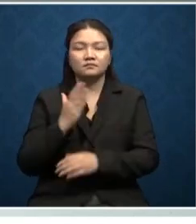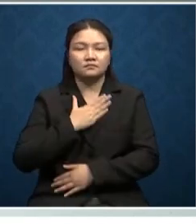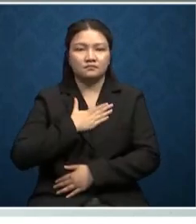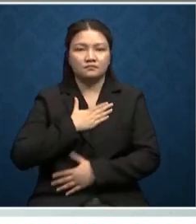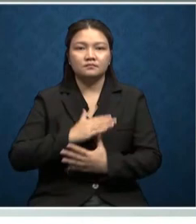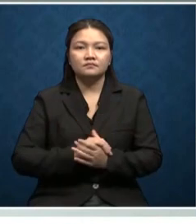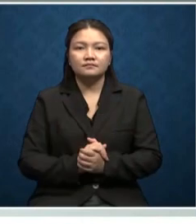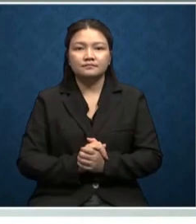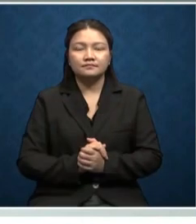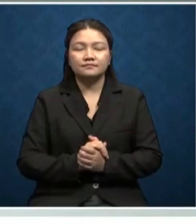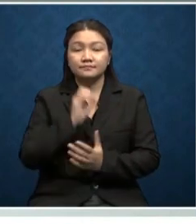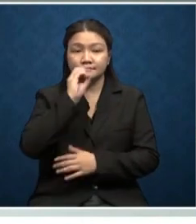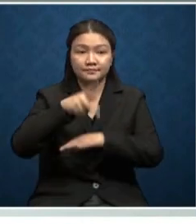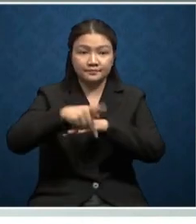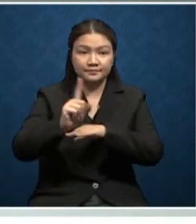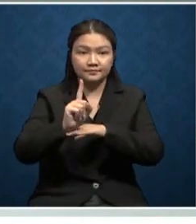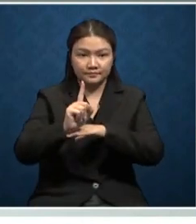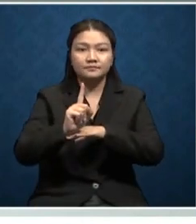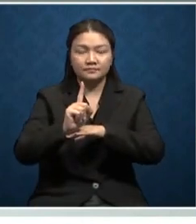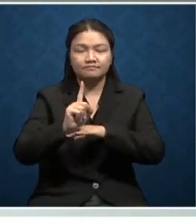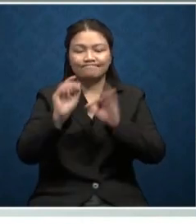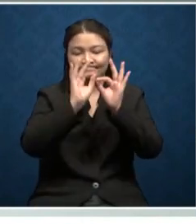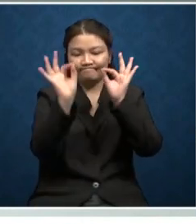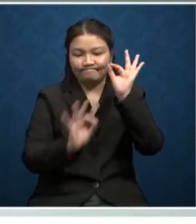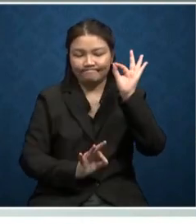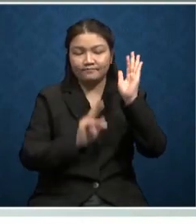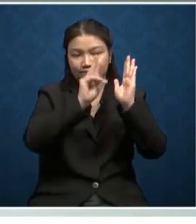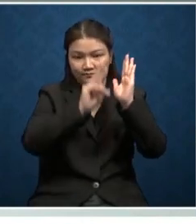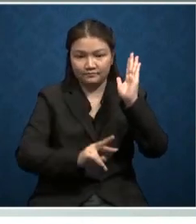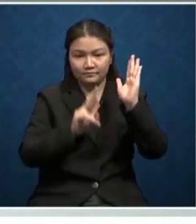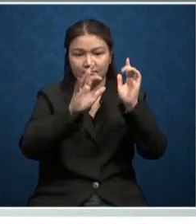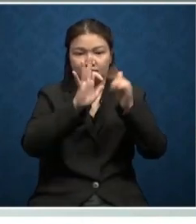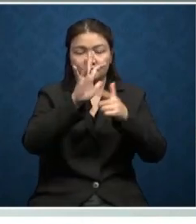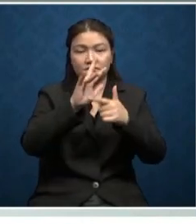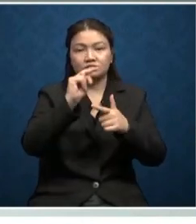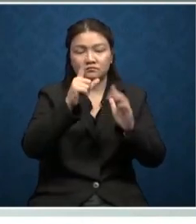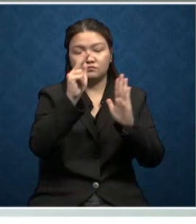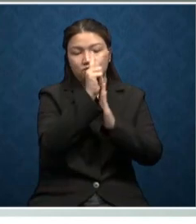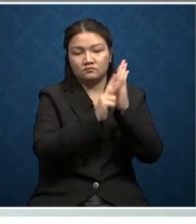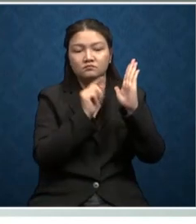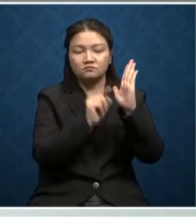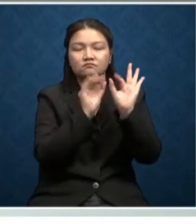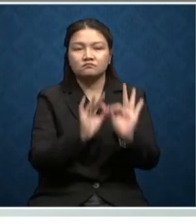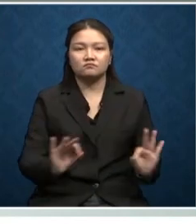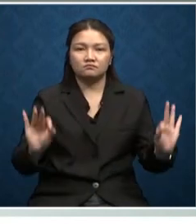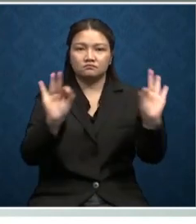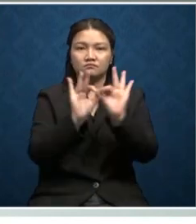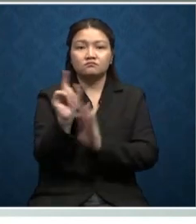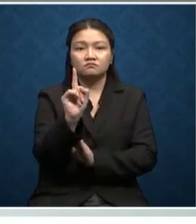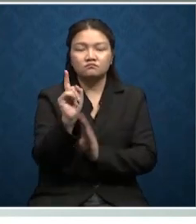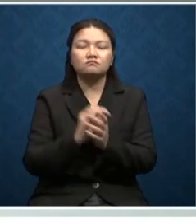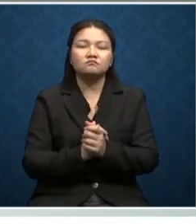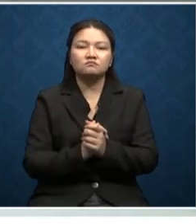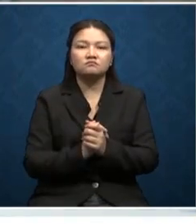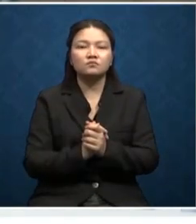ท่านประธานครับร่างกฎหมายฉบับนี้เป็นกฎหมายที่สำคัญมากเป็น